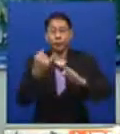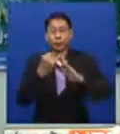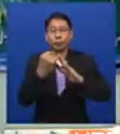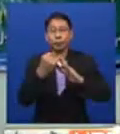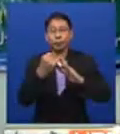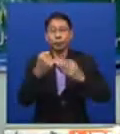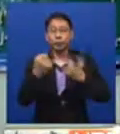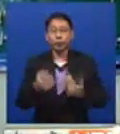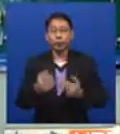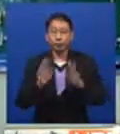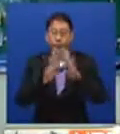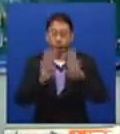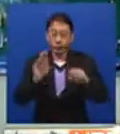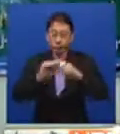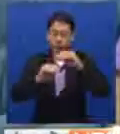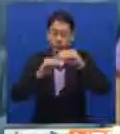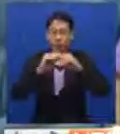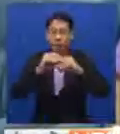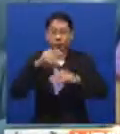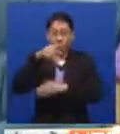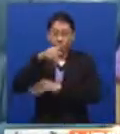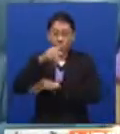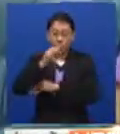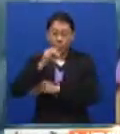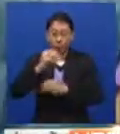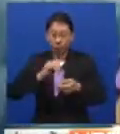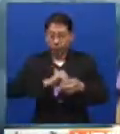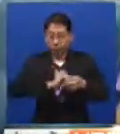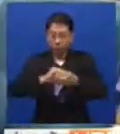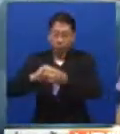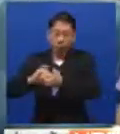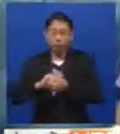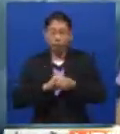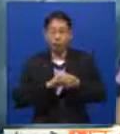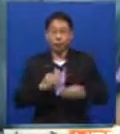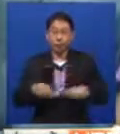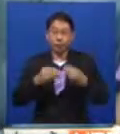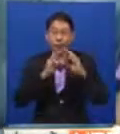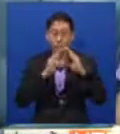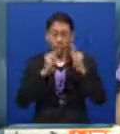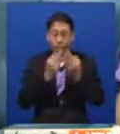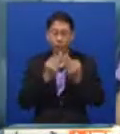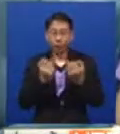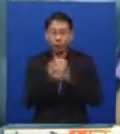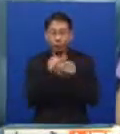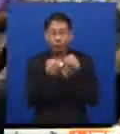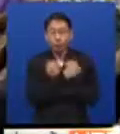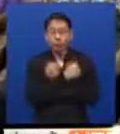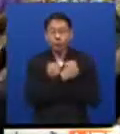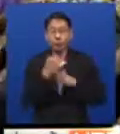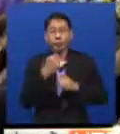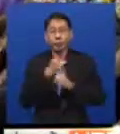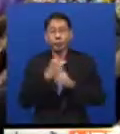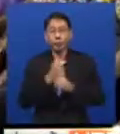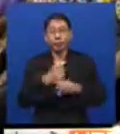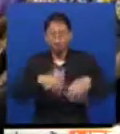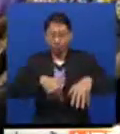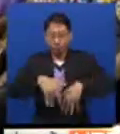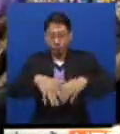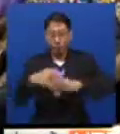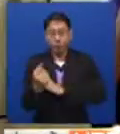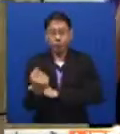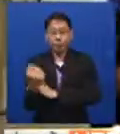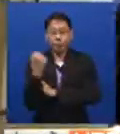จังหวัดก็เปิดโครงการพอมอร่วมสร้างสุขสานสายใยครอบครัวอบอุ่นเสริมสร้างพลังชุมชนให้เข้มแข็ง